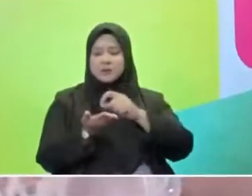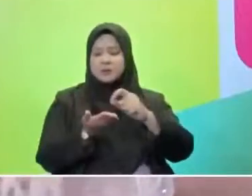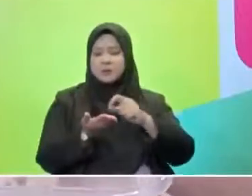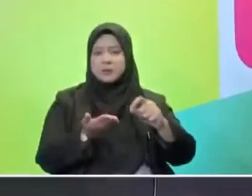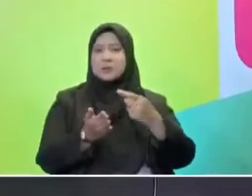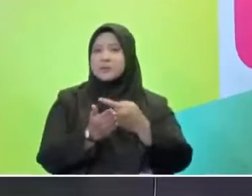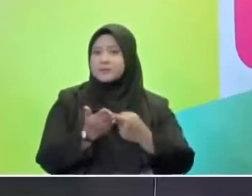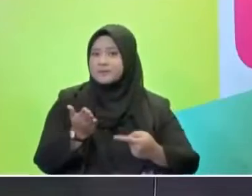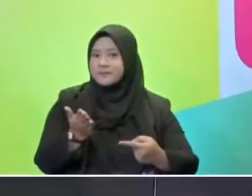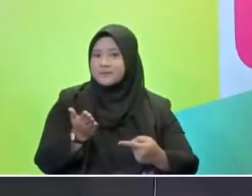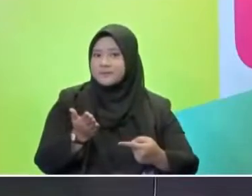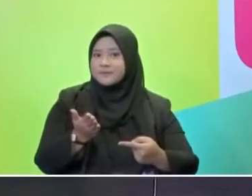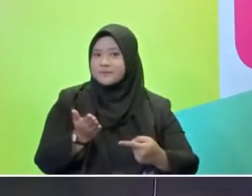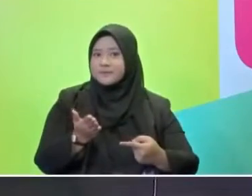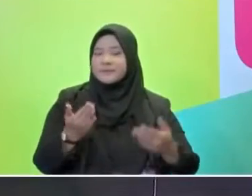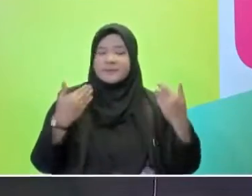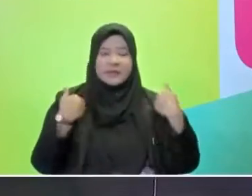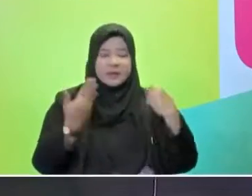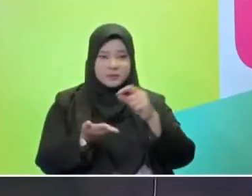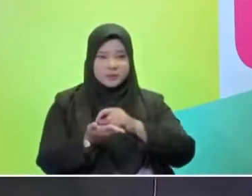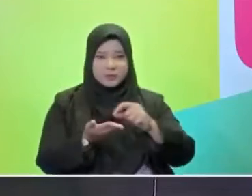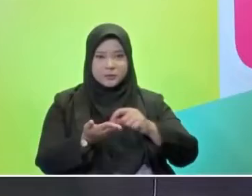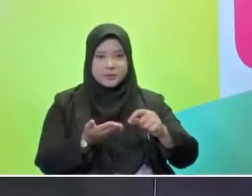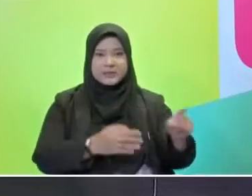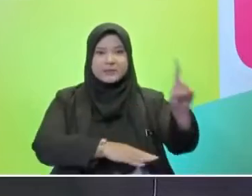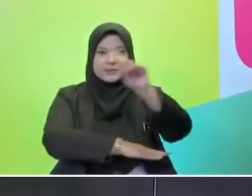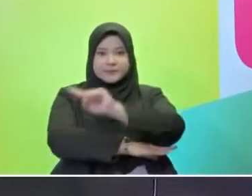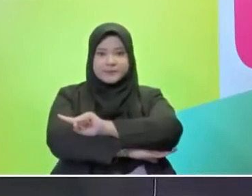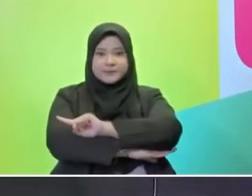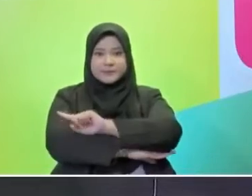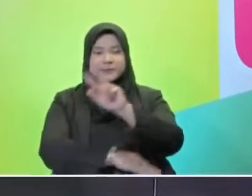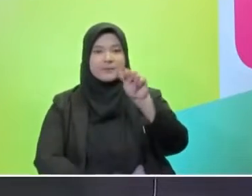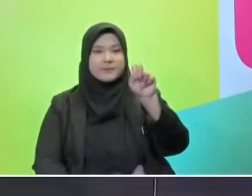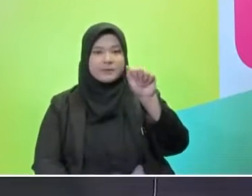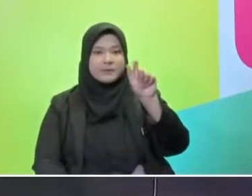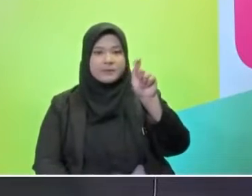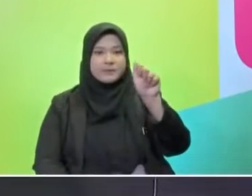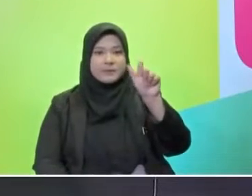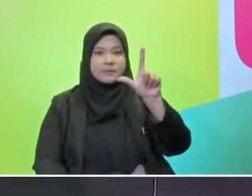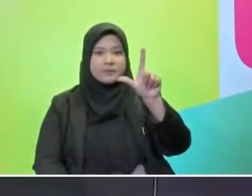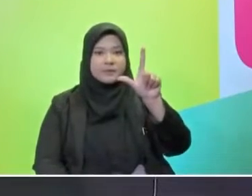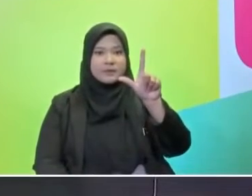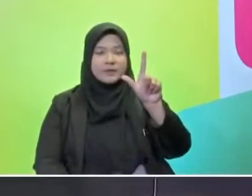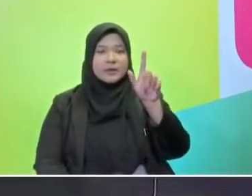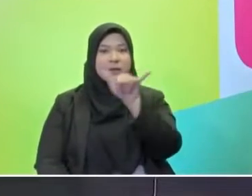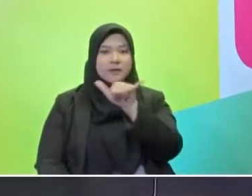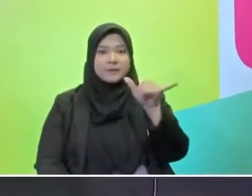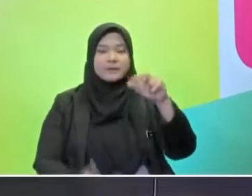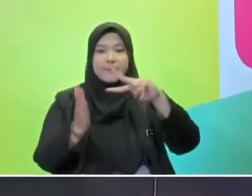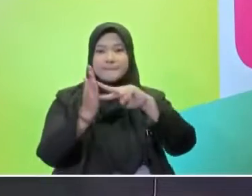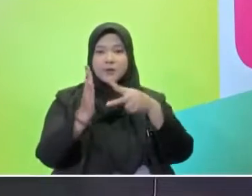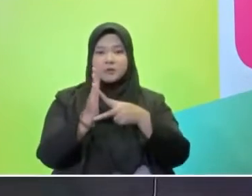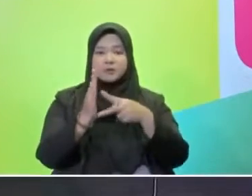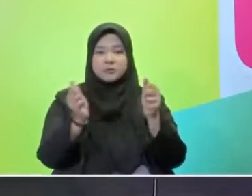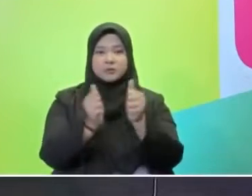cikgu? Hari Natal tu yang perayaan Christmas lah. Perayaan Christmas rupanya. Baik. Okey,